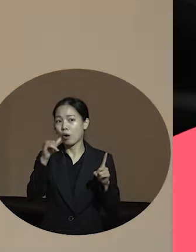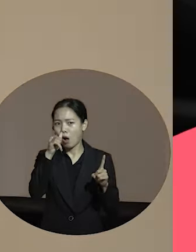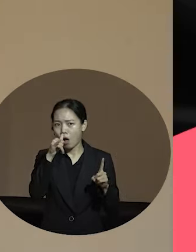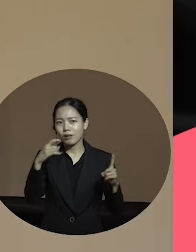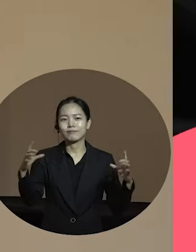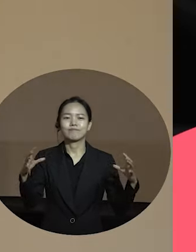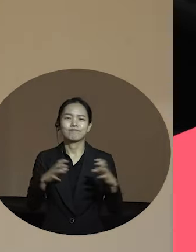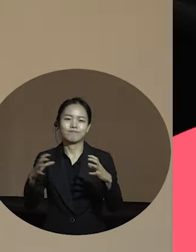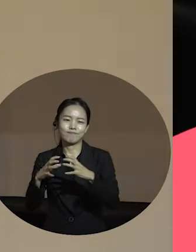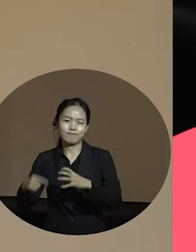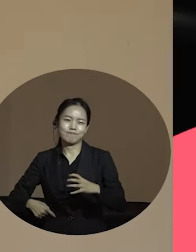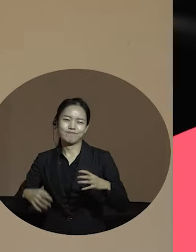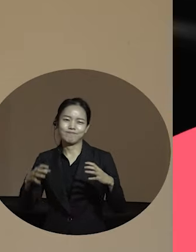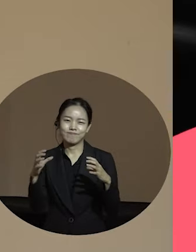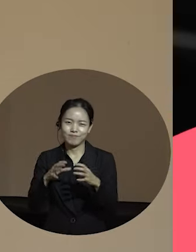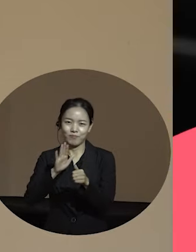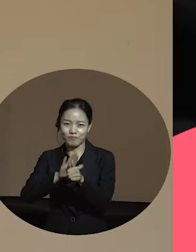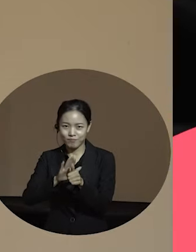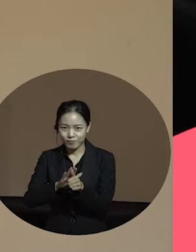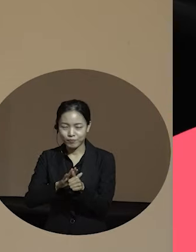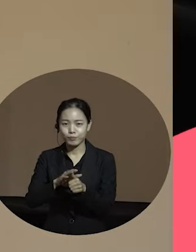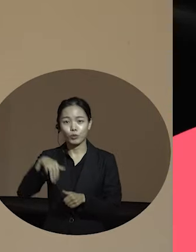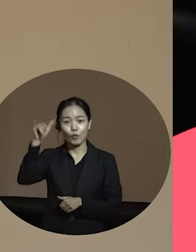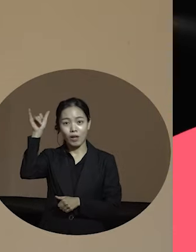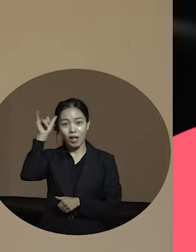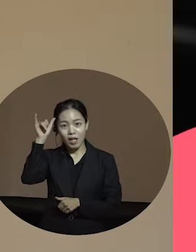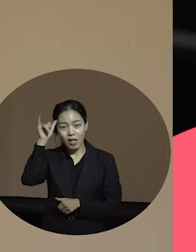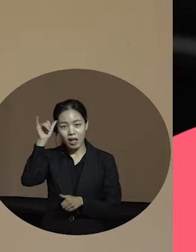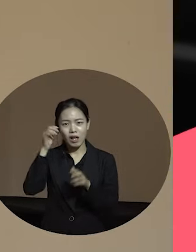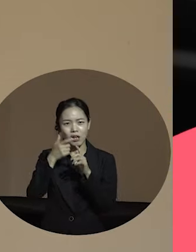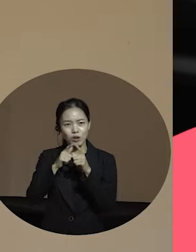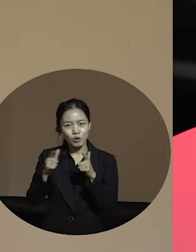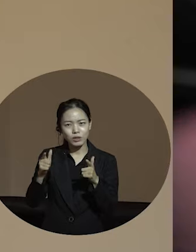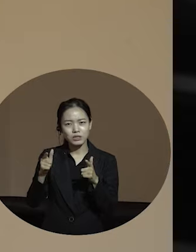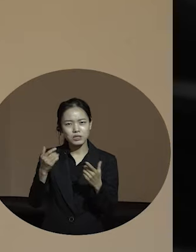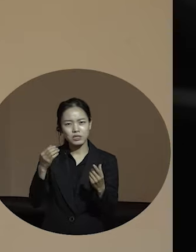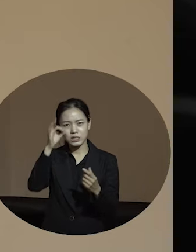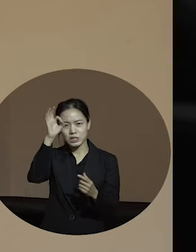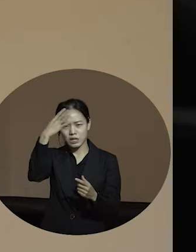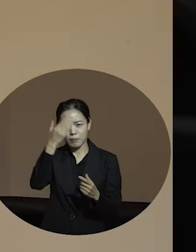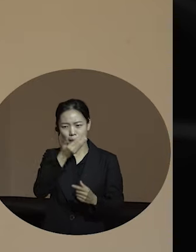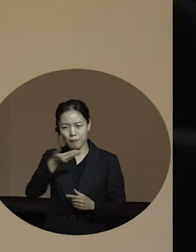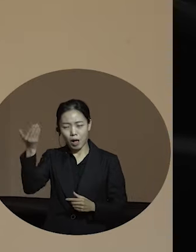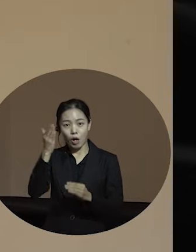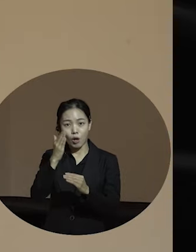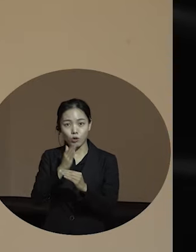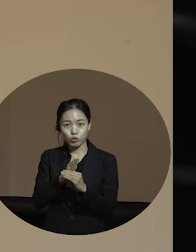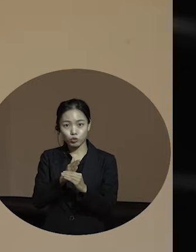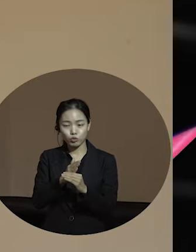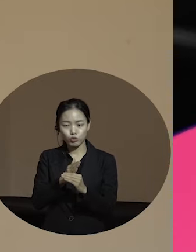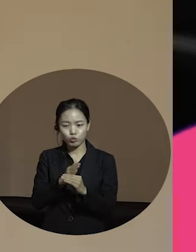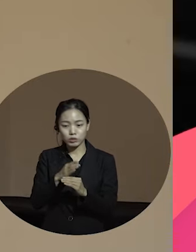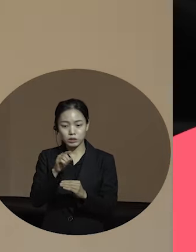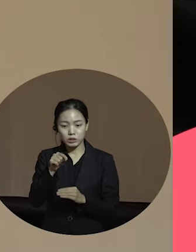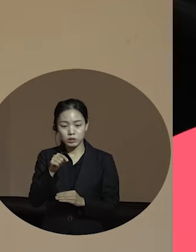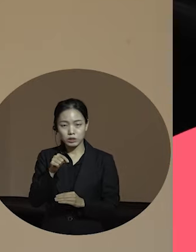인공지능이 보편화되고 인간의 경계도 모호한 오늘날 인간만이 가질 수 있는